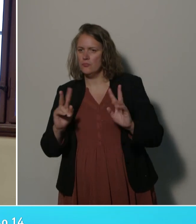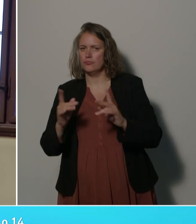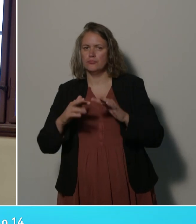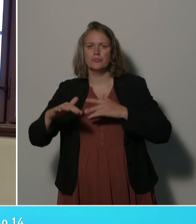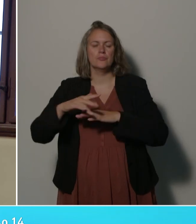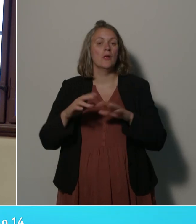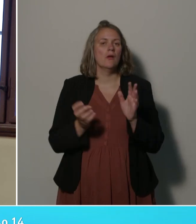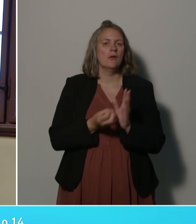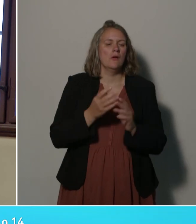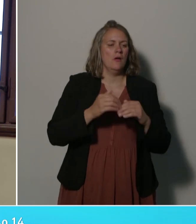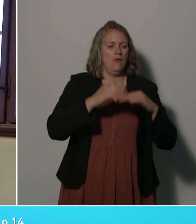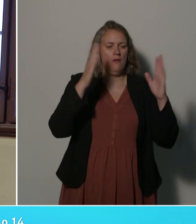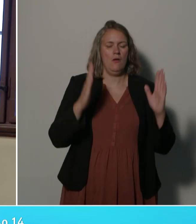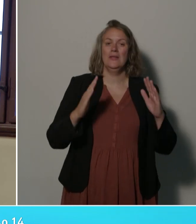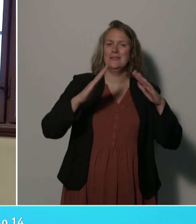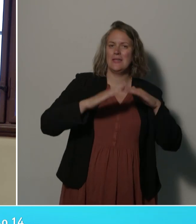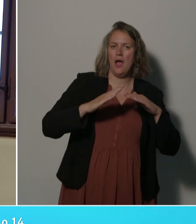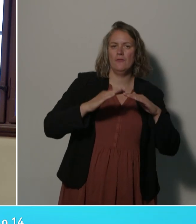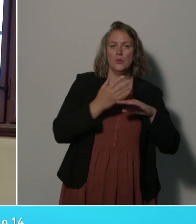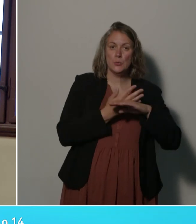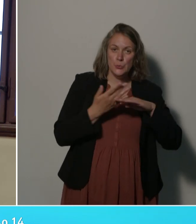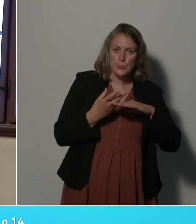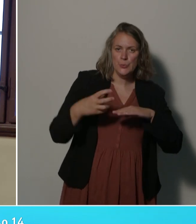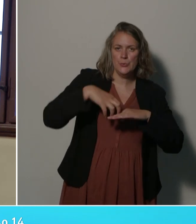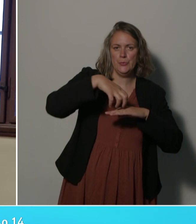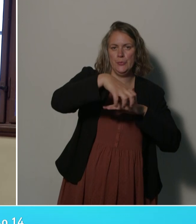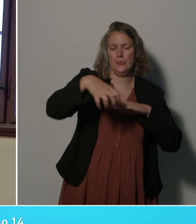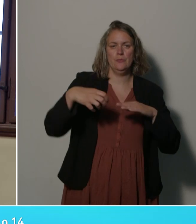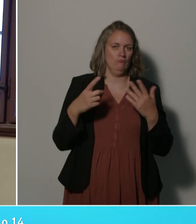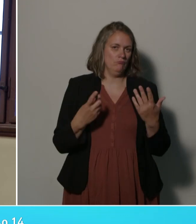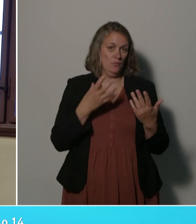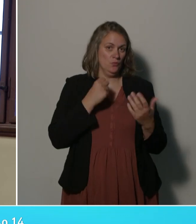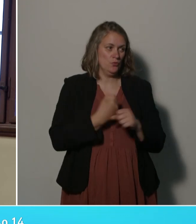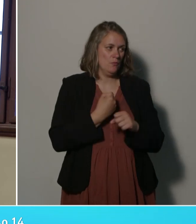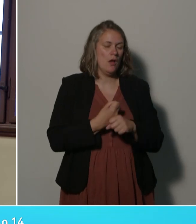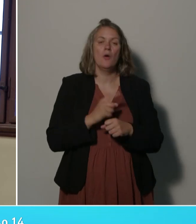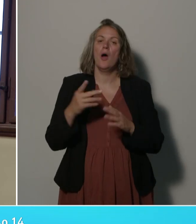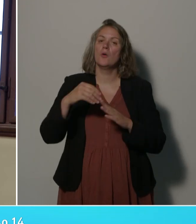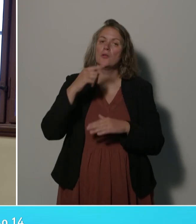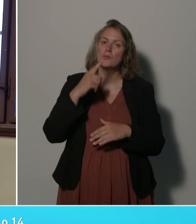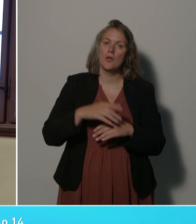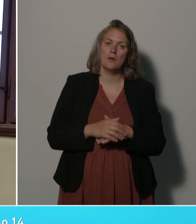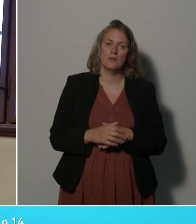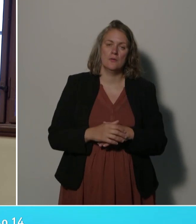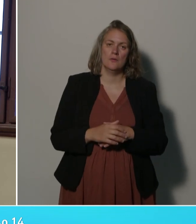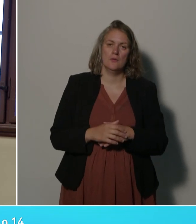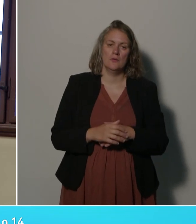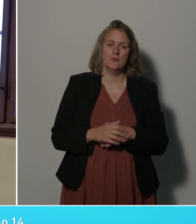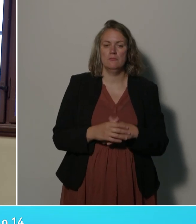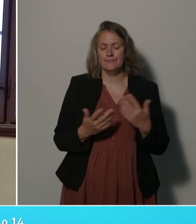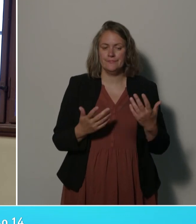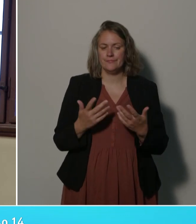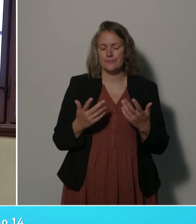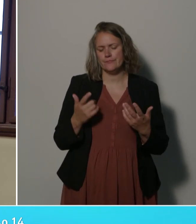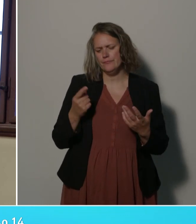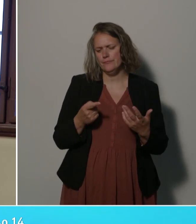Dachbegrünung vorgesehen an dieser Stelle, als auch darauf hinweisen, dass wir